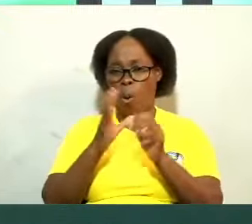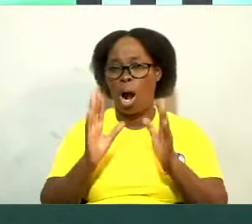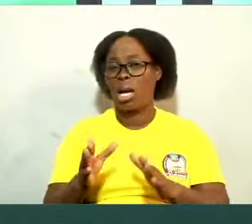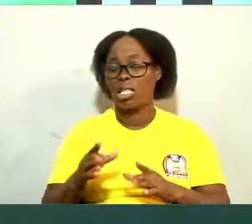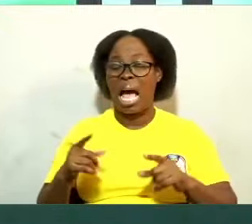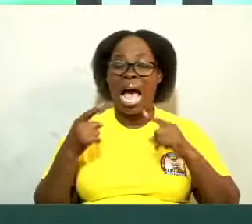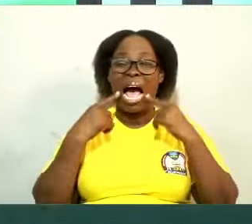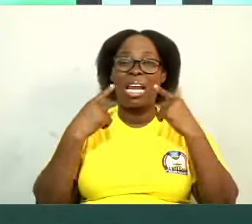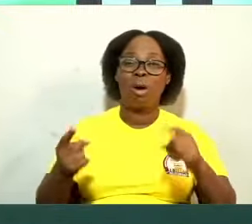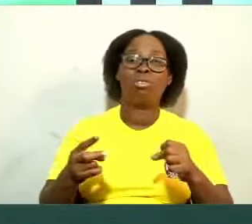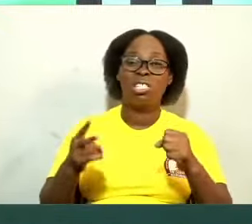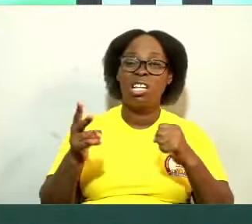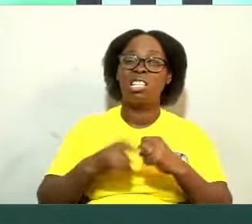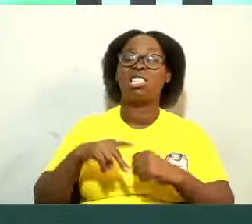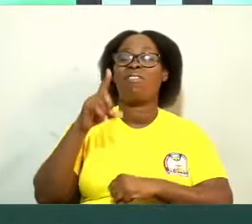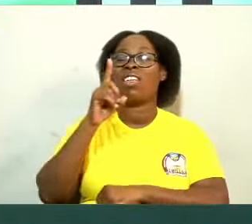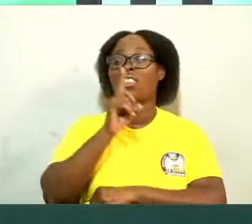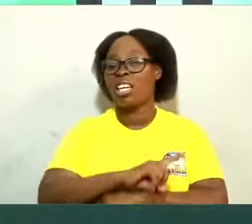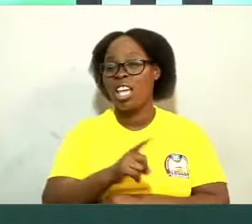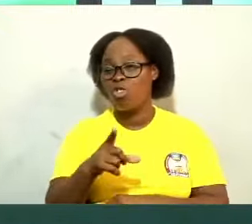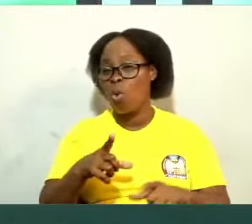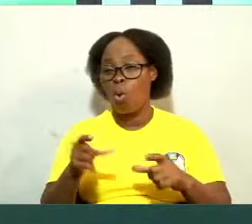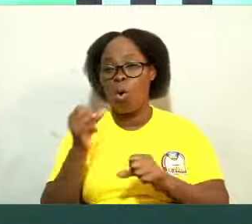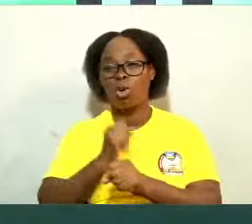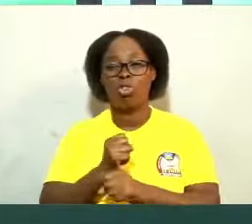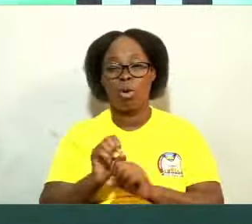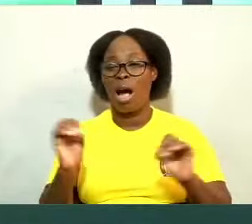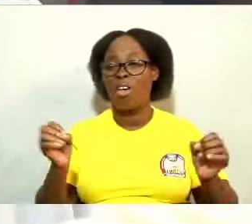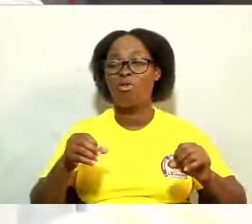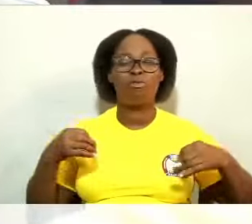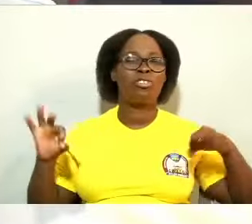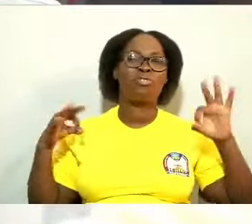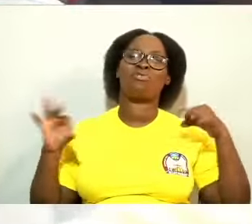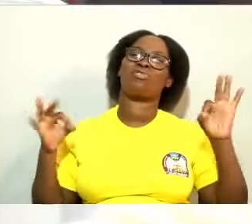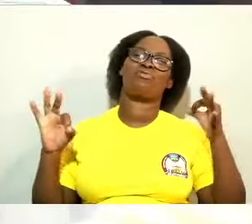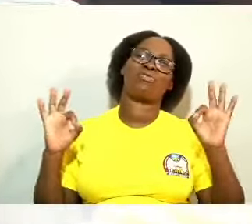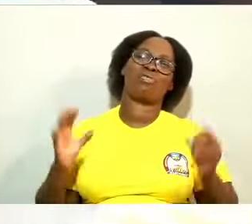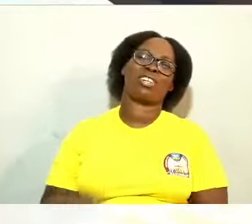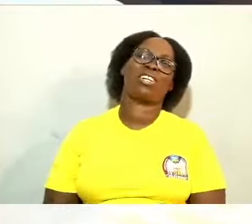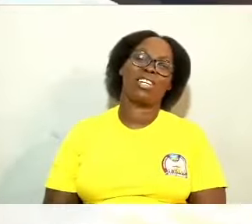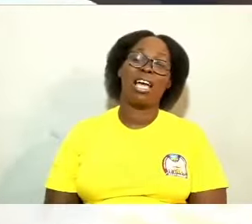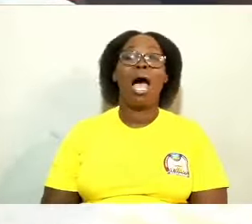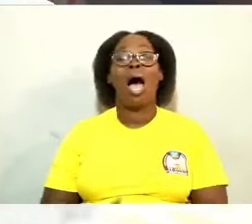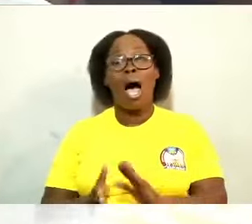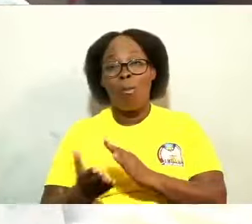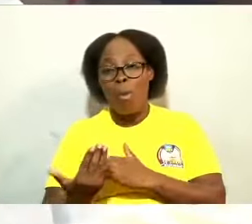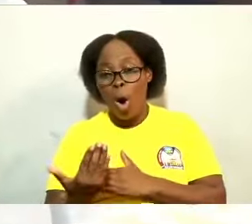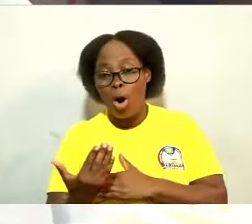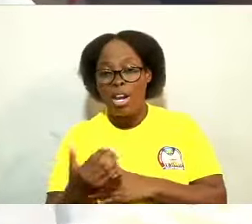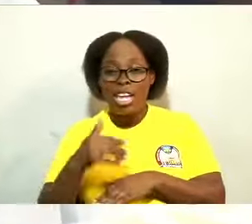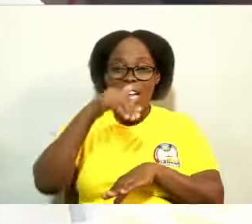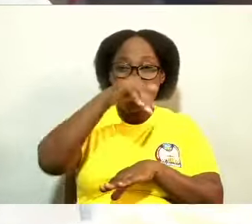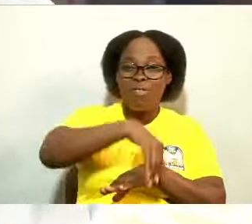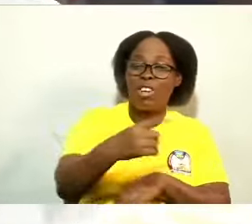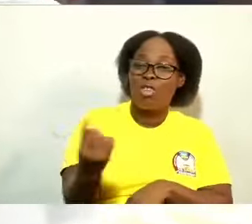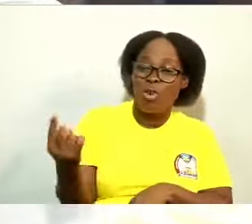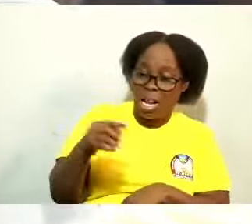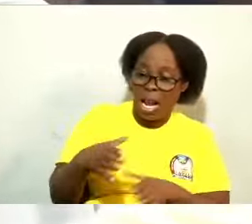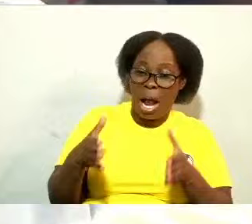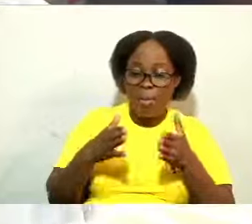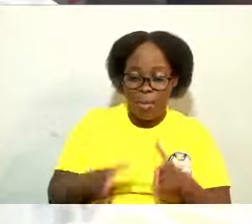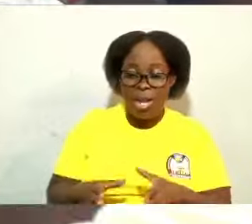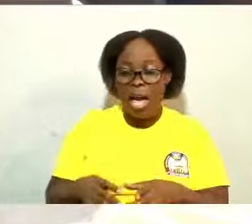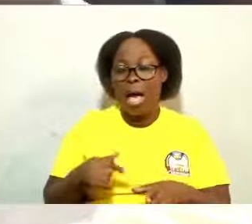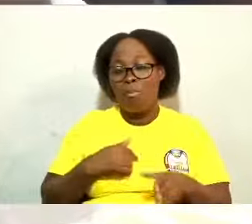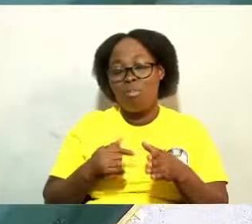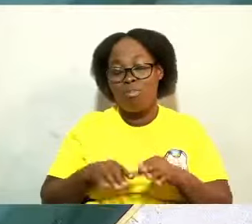Jumamosi hamtakwenda kazini, mko huru. Na asubuhi na jioni mtakuja hapa, nitaendesha